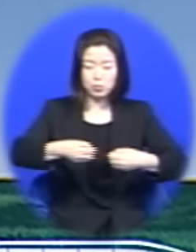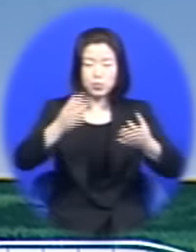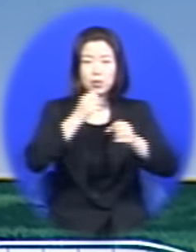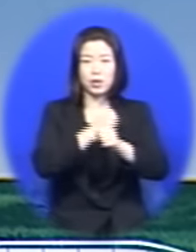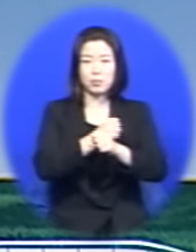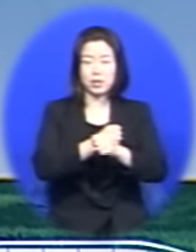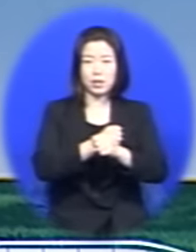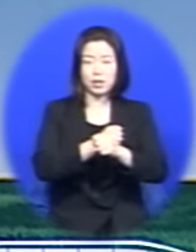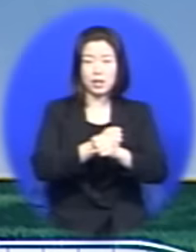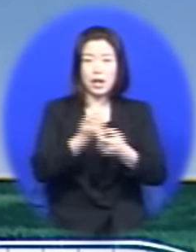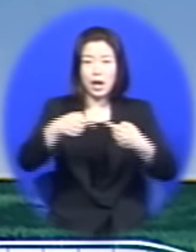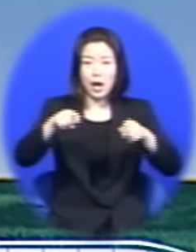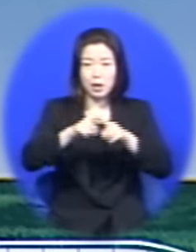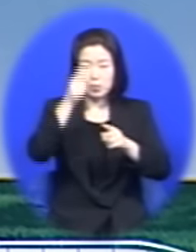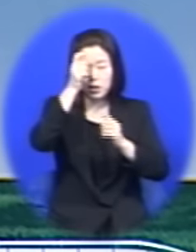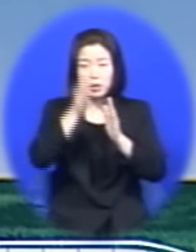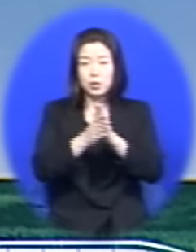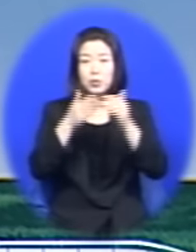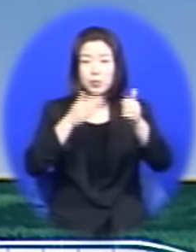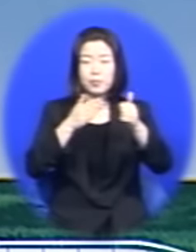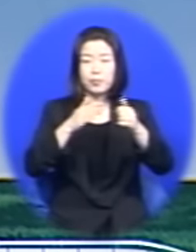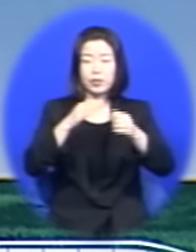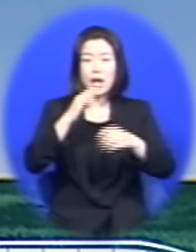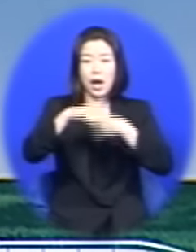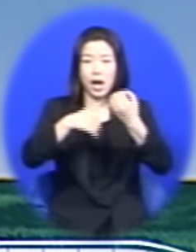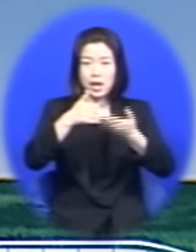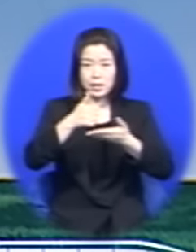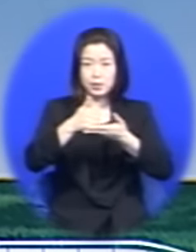시간에 같이 기도하겠습니다.